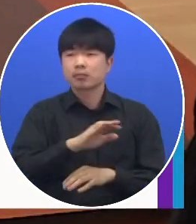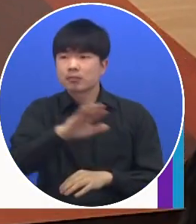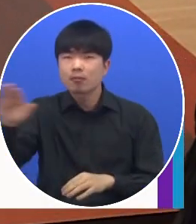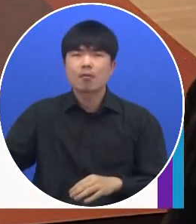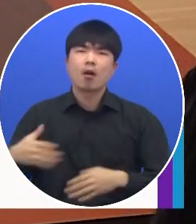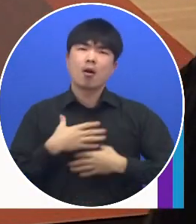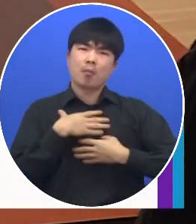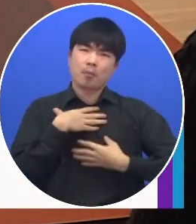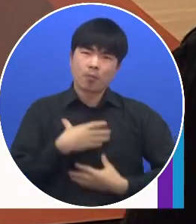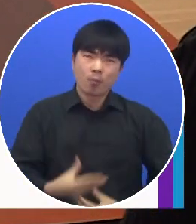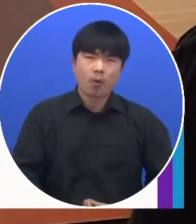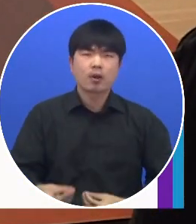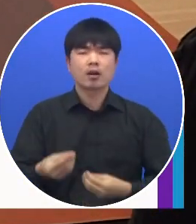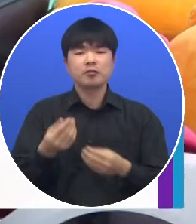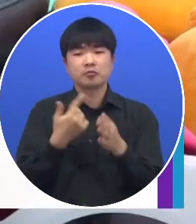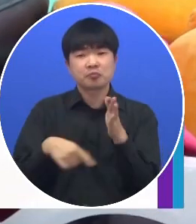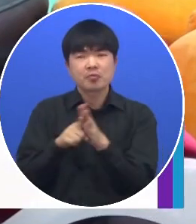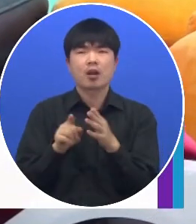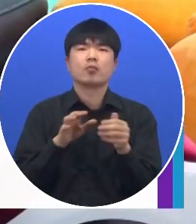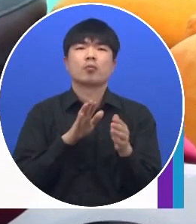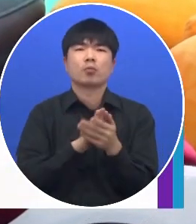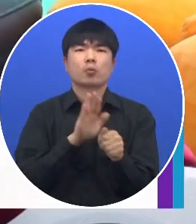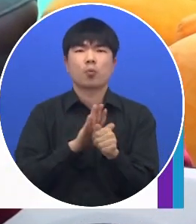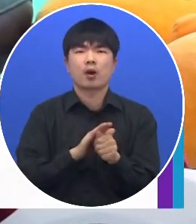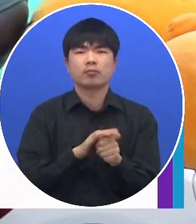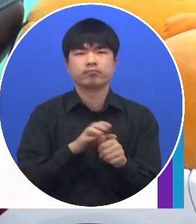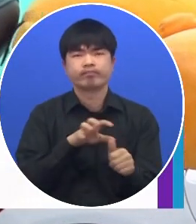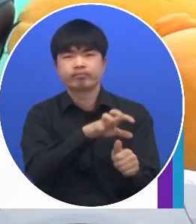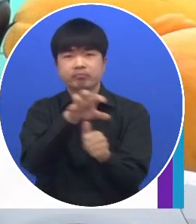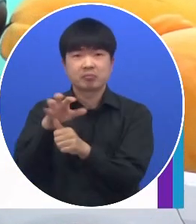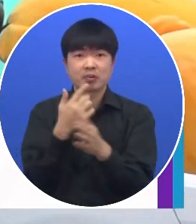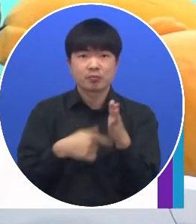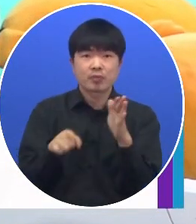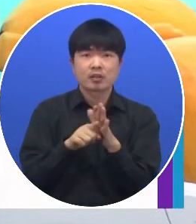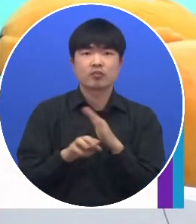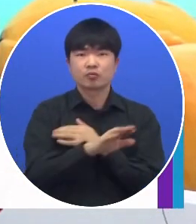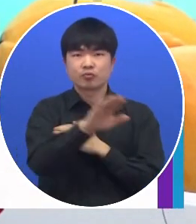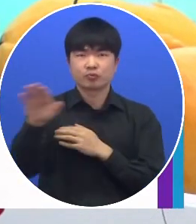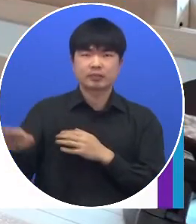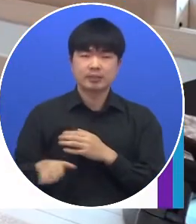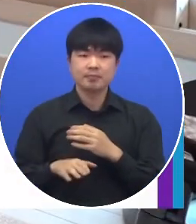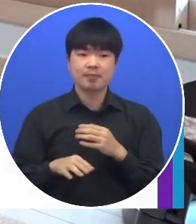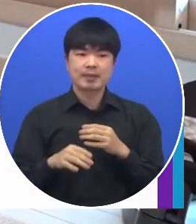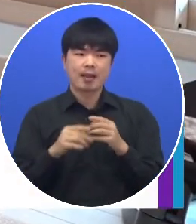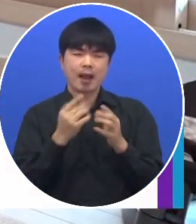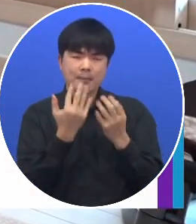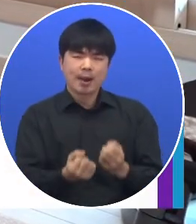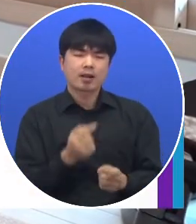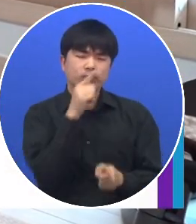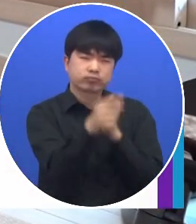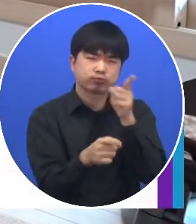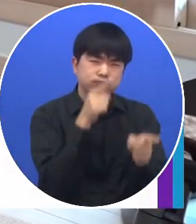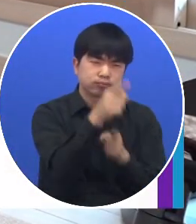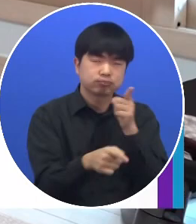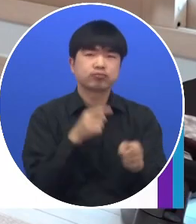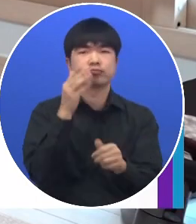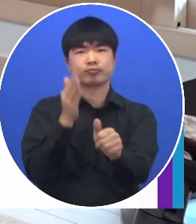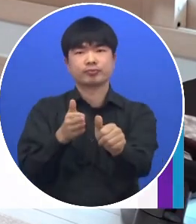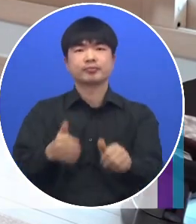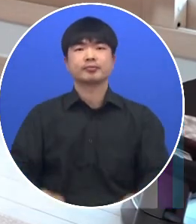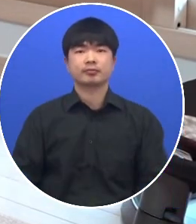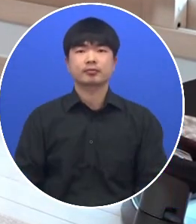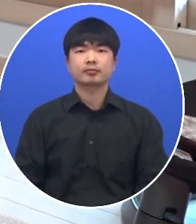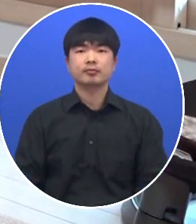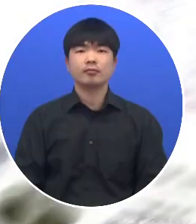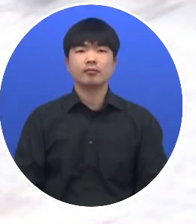산모님들의 편안한 산후조리를 도와드리는 따뜻한 중랑 산후조리 지원사업에 중랑구 출산가정에 많은 신청